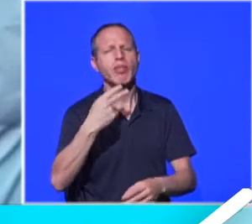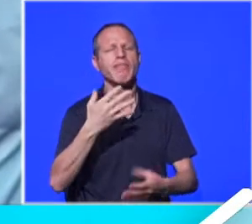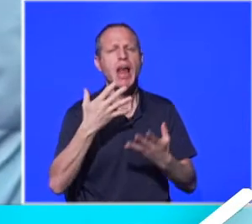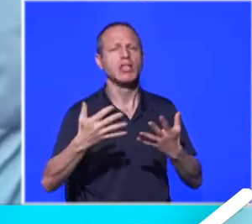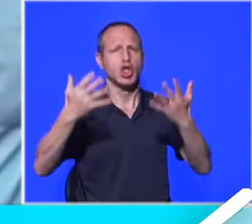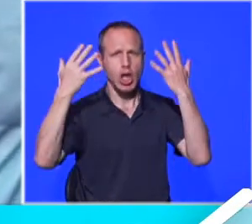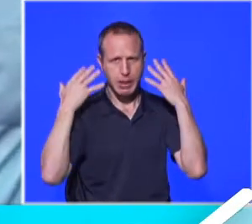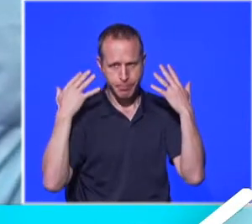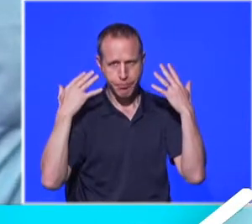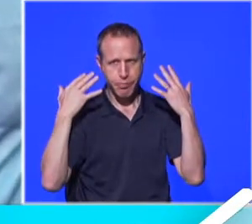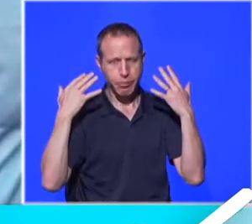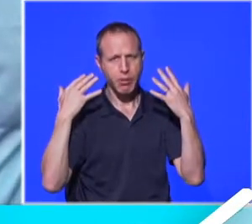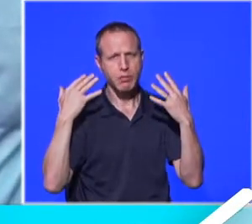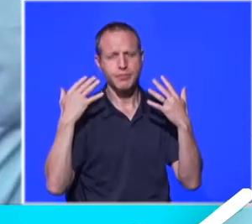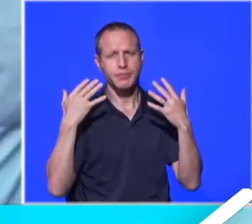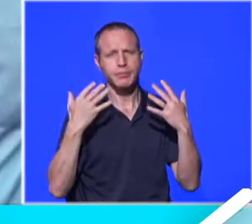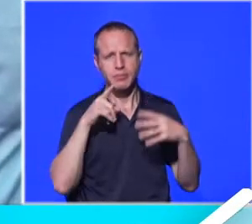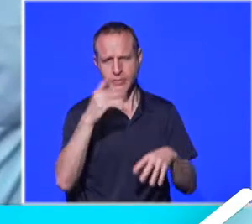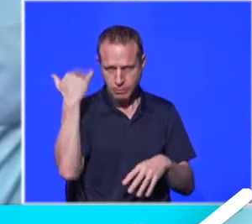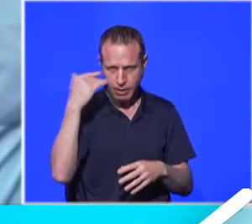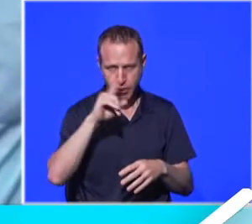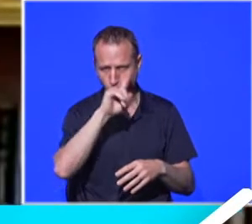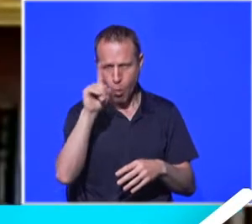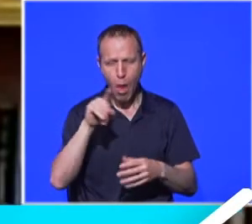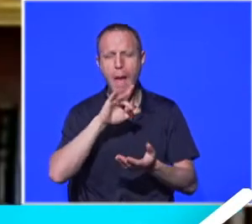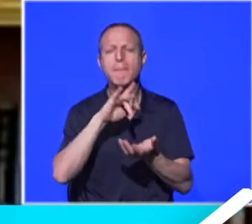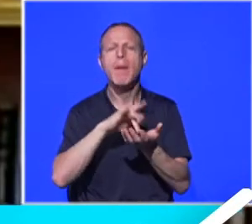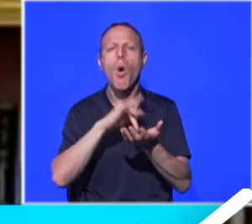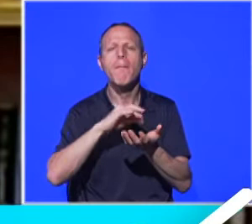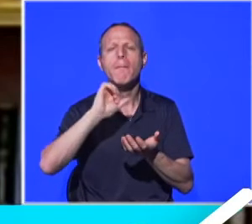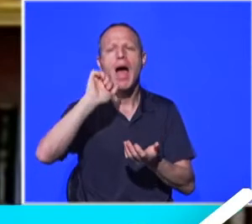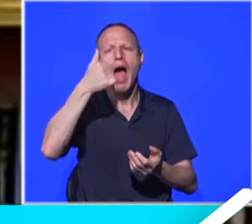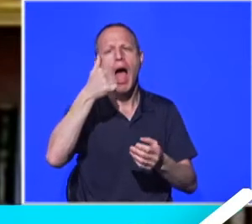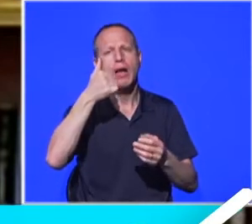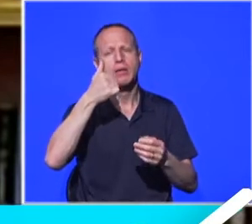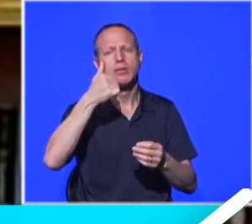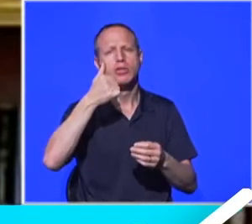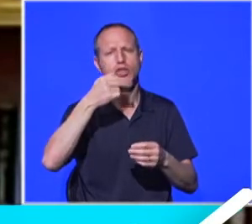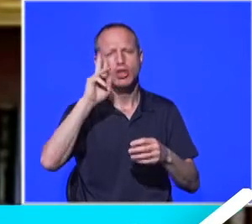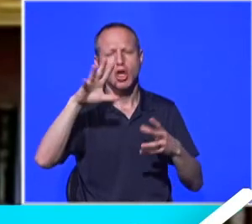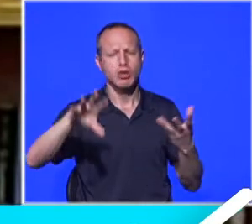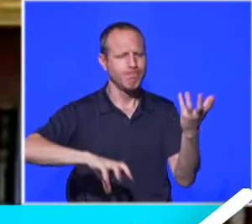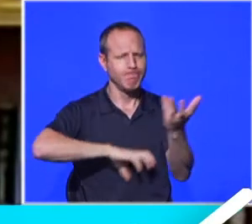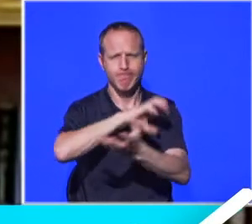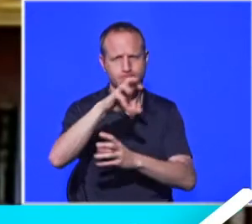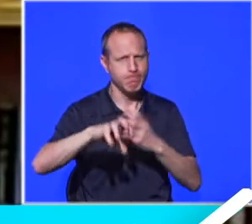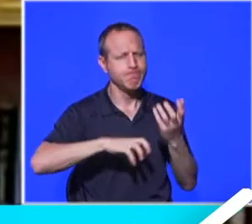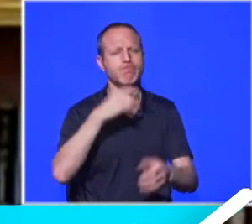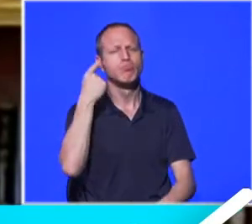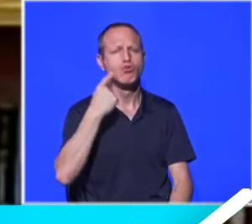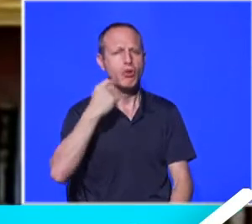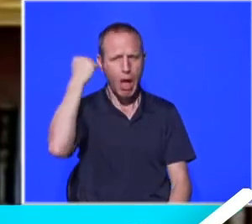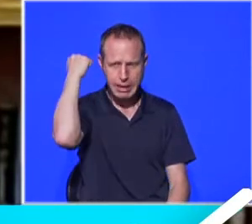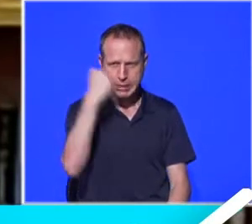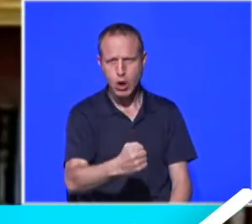10 שנים, היא הייתה אולי המקום הכי, יש בו פורענות מבחינת פשיעה,